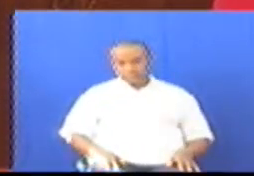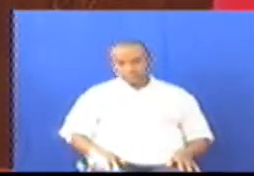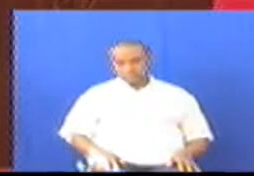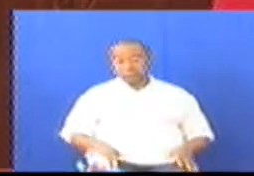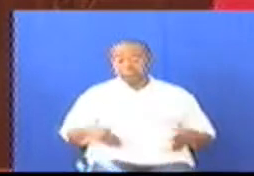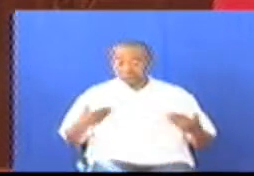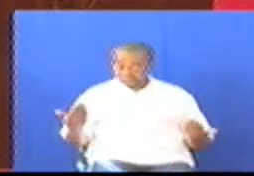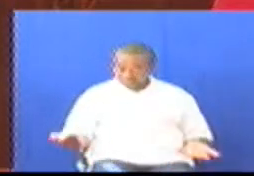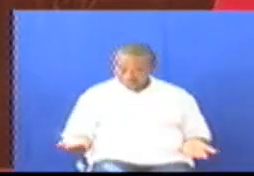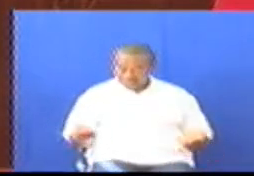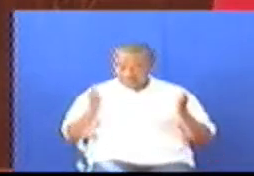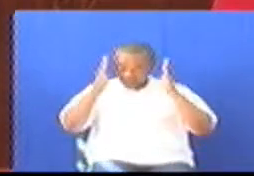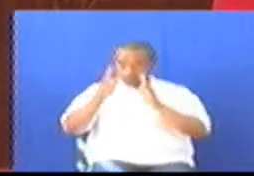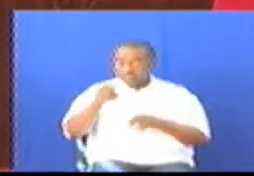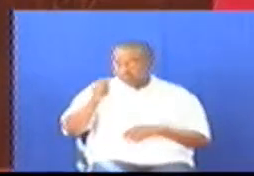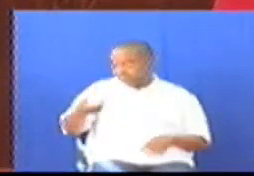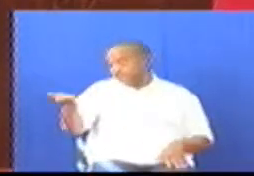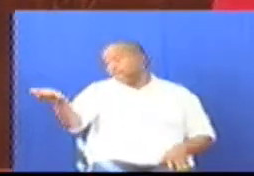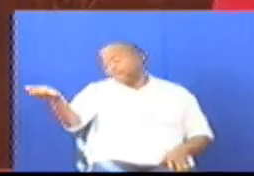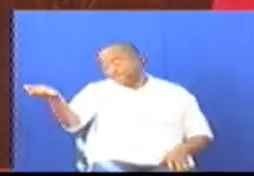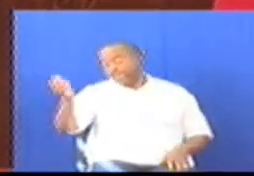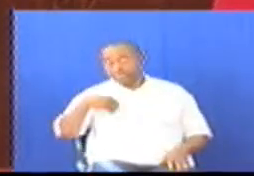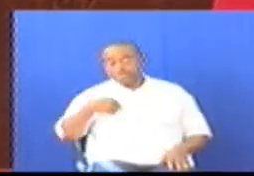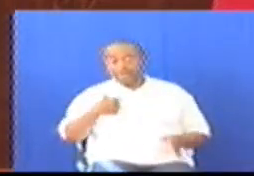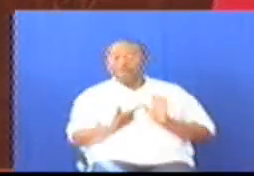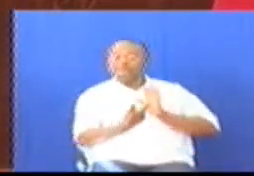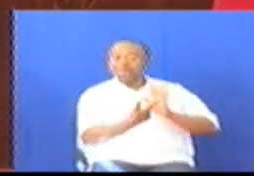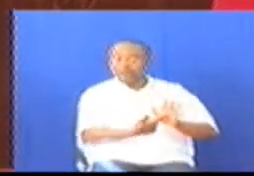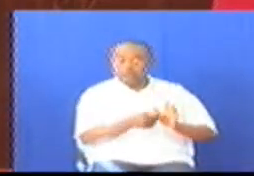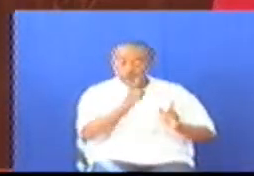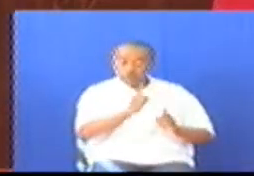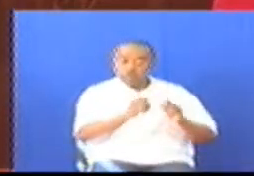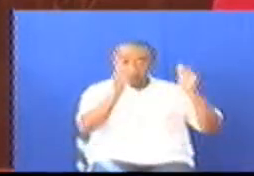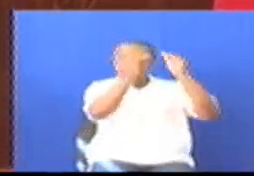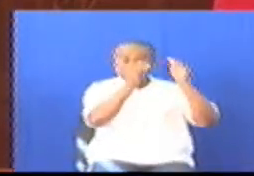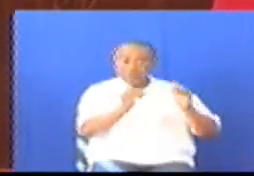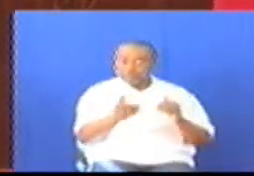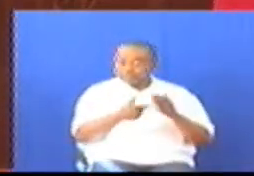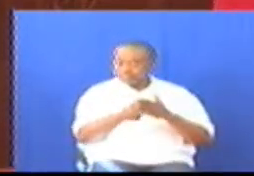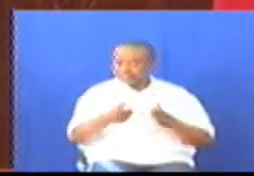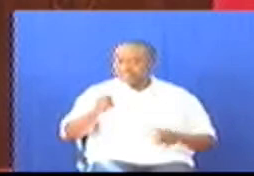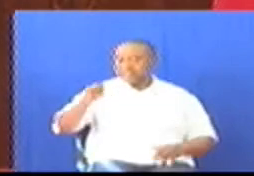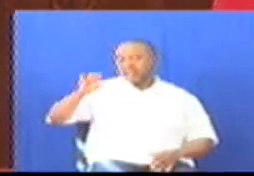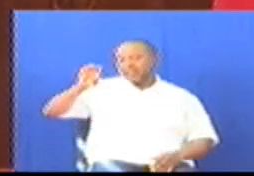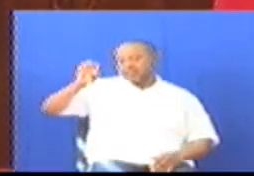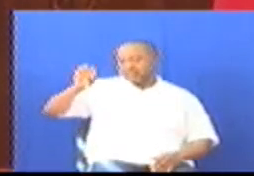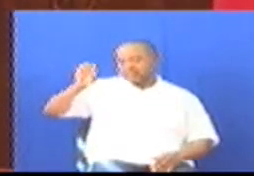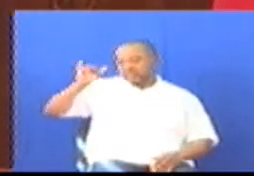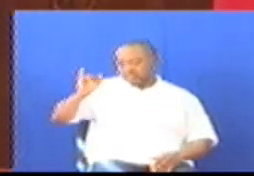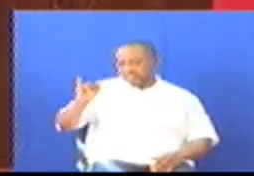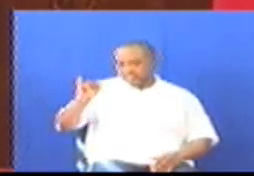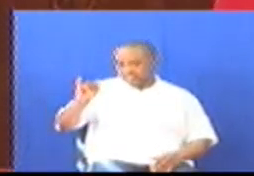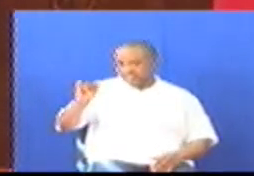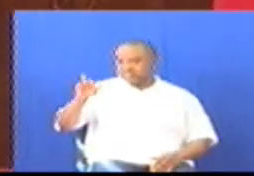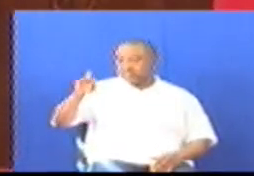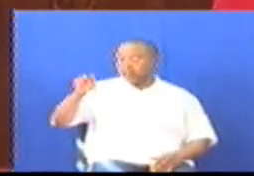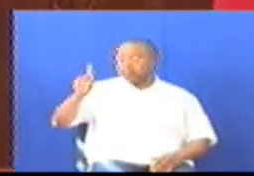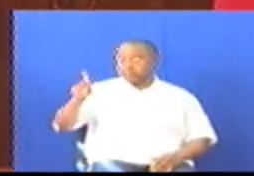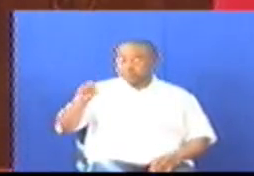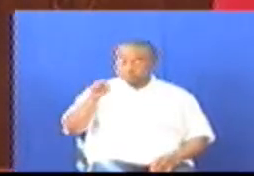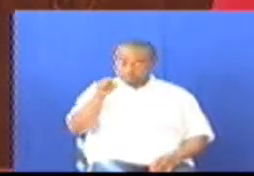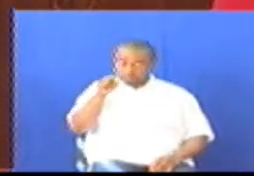kwa mfano kuna mfumo mmoja unaitwa ERP au Enterprise Reporting